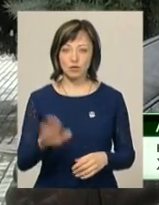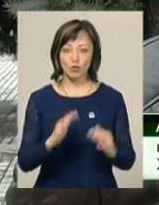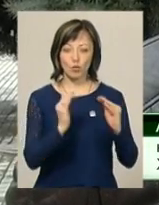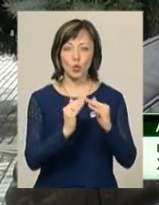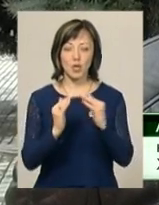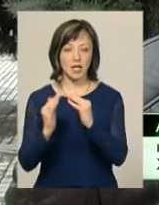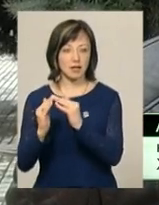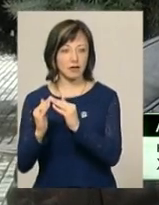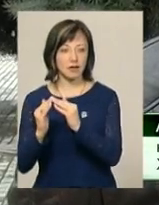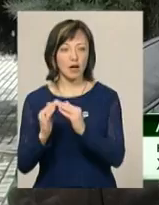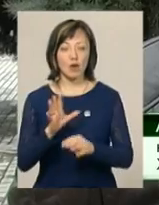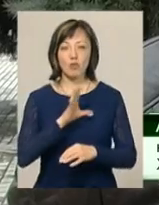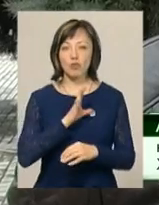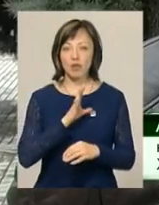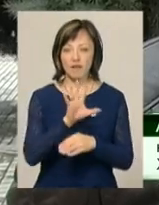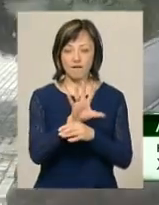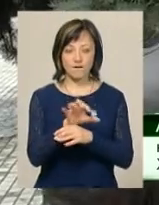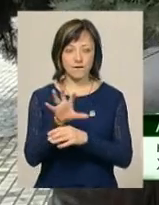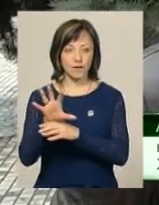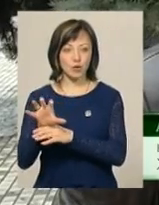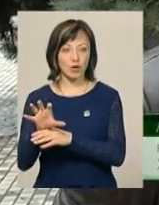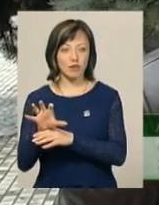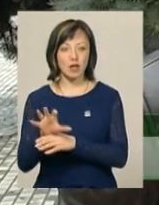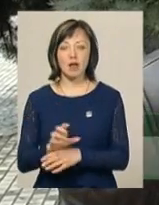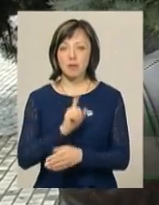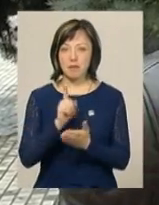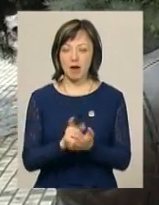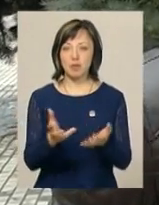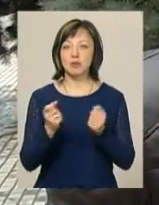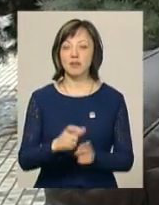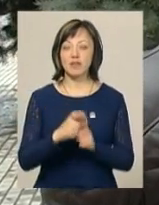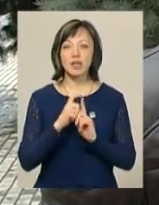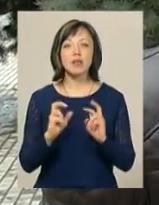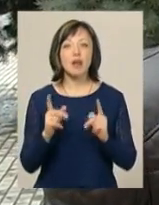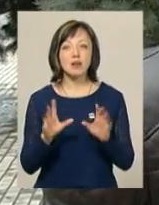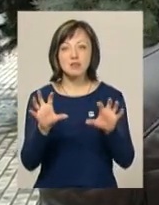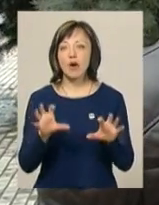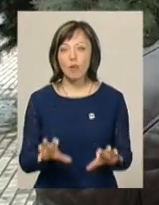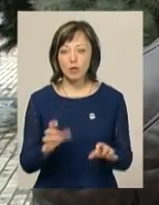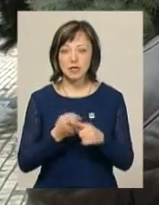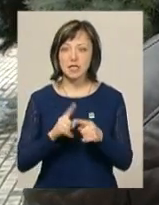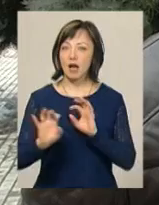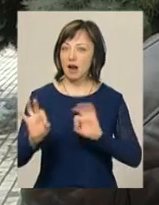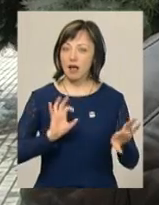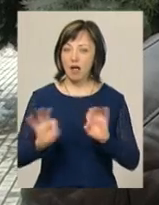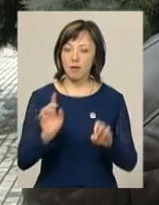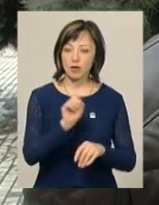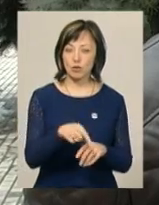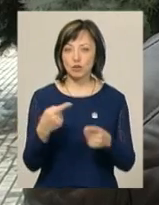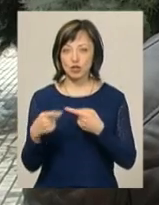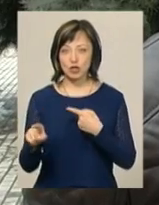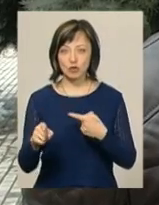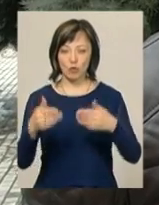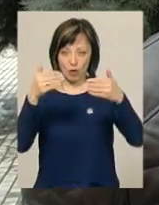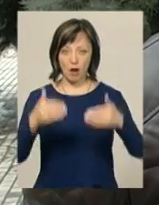будинків, які були відфотографовані. Ми маємо отримати відповіді, наскільки законна та реклама розміщена на тому чи іншому